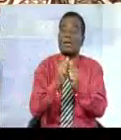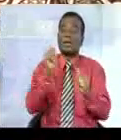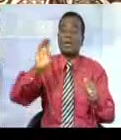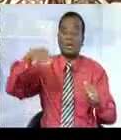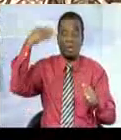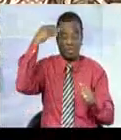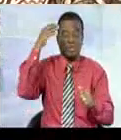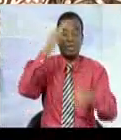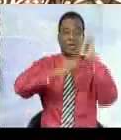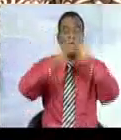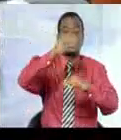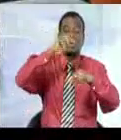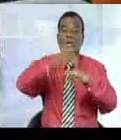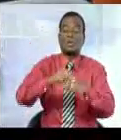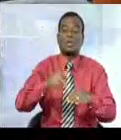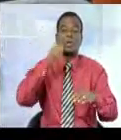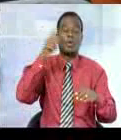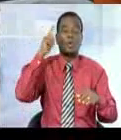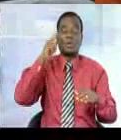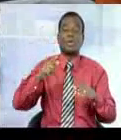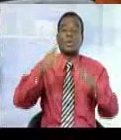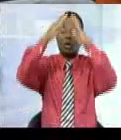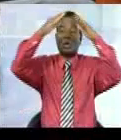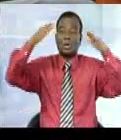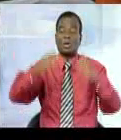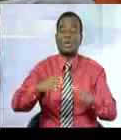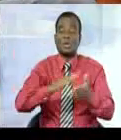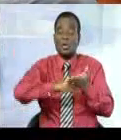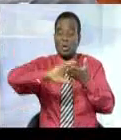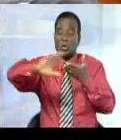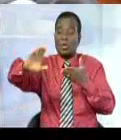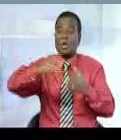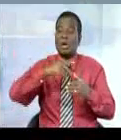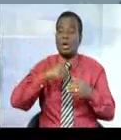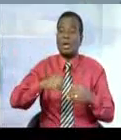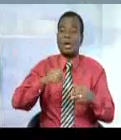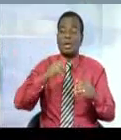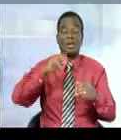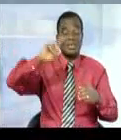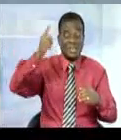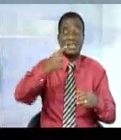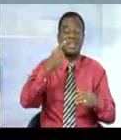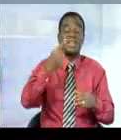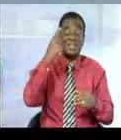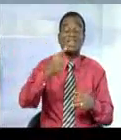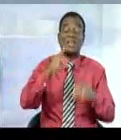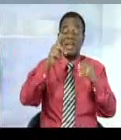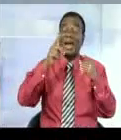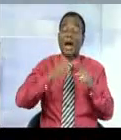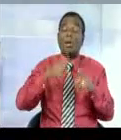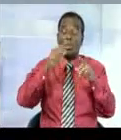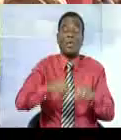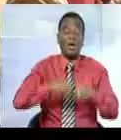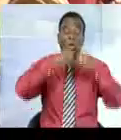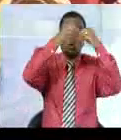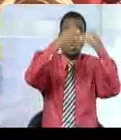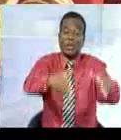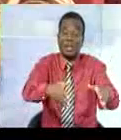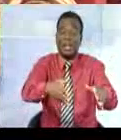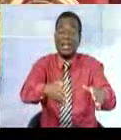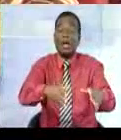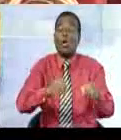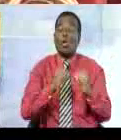la Construction, du Logement, de l'Assainissement et de l'Urbanisme, est habilité à transférer la propriété de terrains